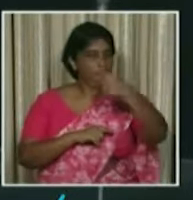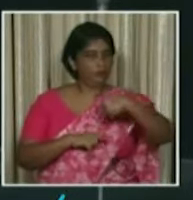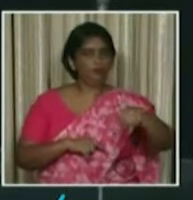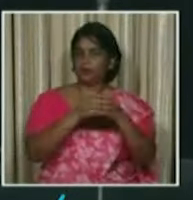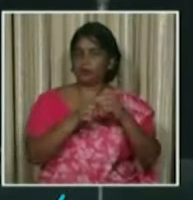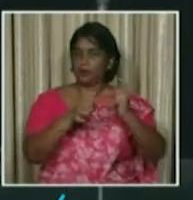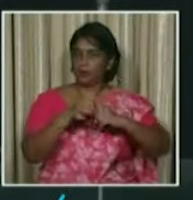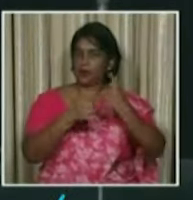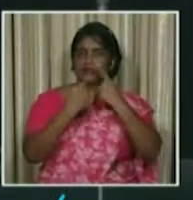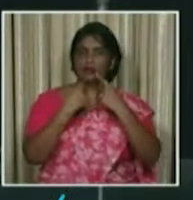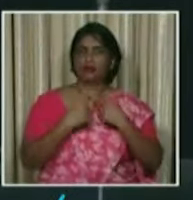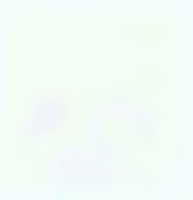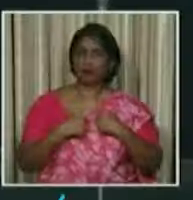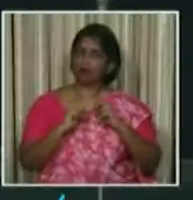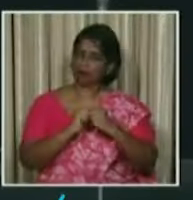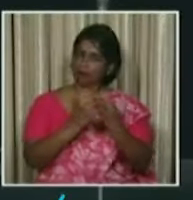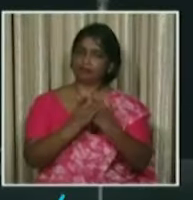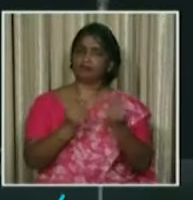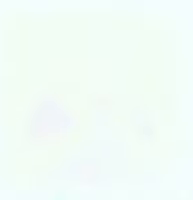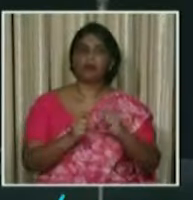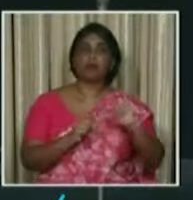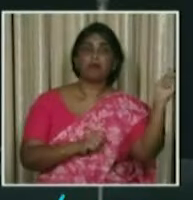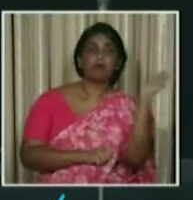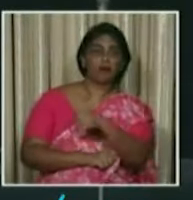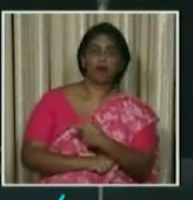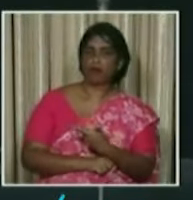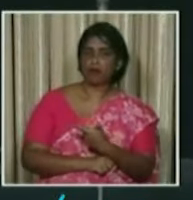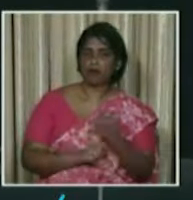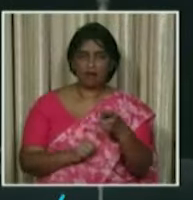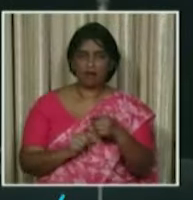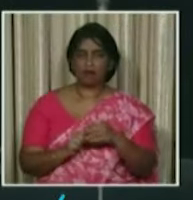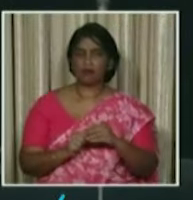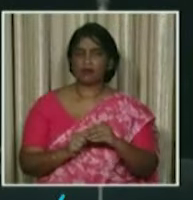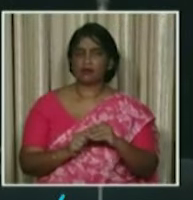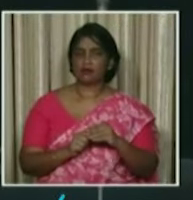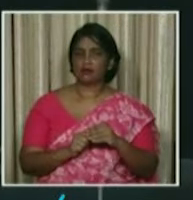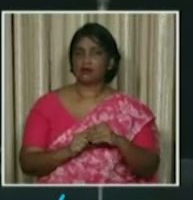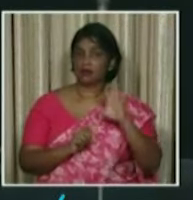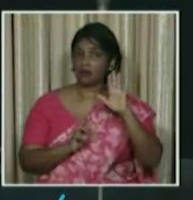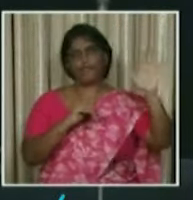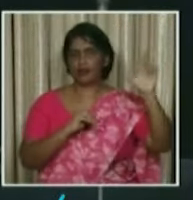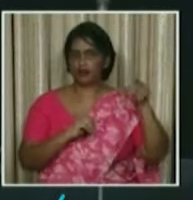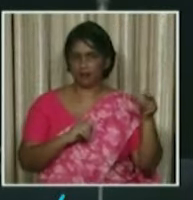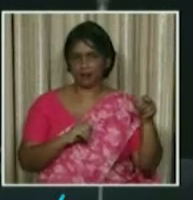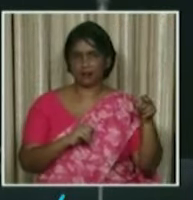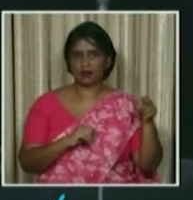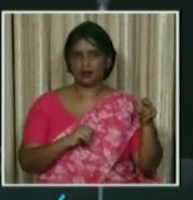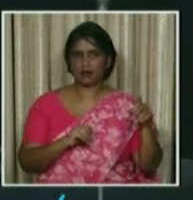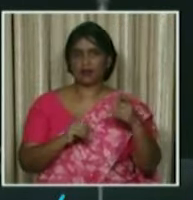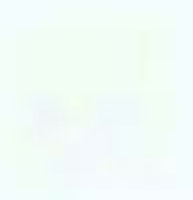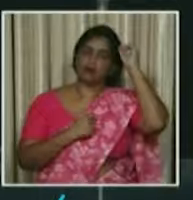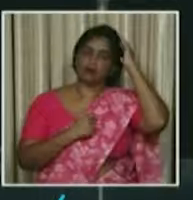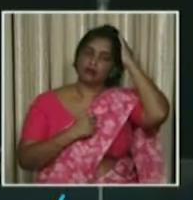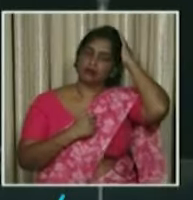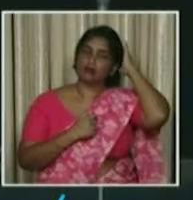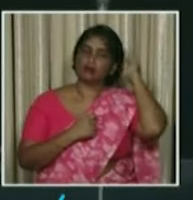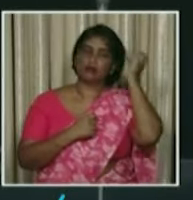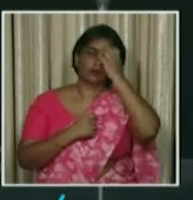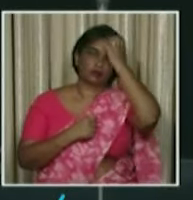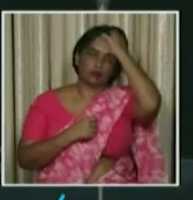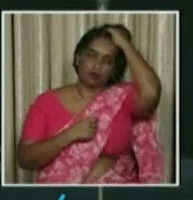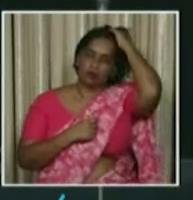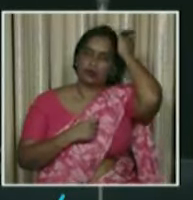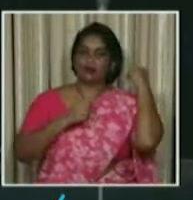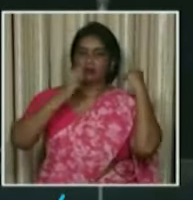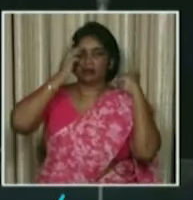එතුමන්ලාගේ ප්‍රශ්න ගේනවා. අපි ඒවා විසඳලා දෙනවා. කාටද සල්ලි ගෙව්වේ? කාටද සල්ලි ගෙවලා තියෙනවද? ඒක නිසා මඩ ගහන්න එන්න එපා. නාලිකාවක් හදාගත්තාම හිටපු ජනාධිපතිතුමාට